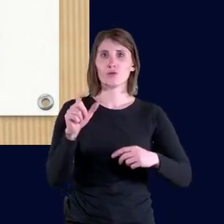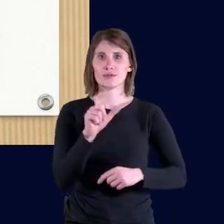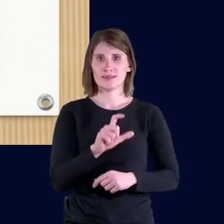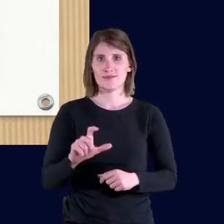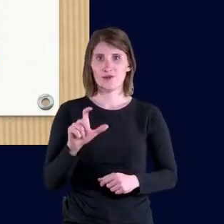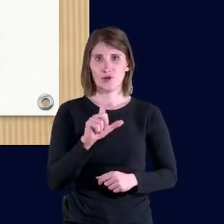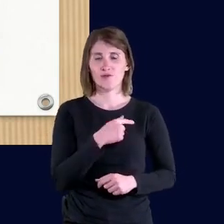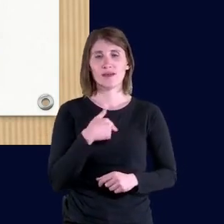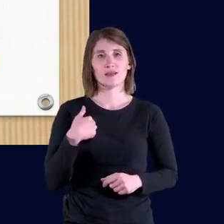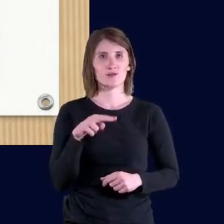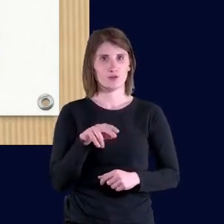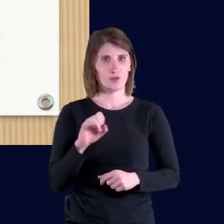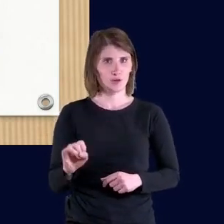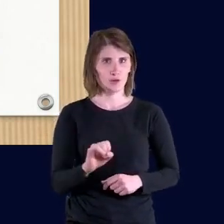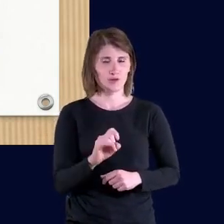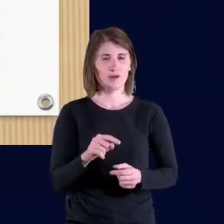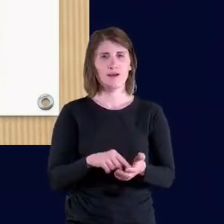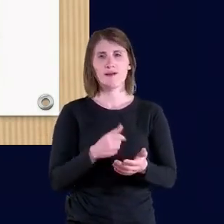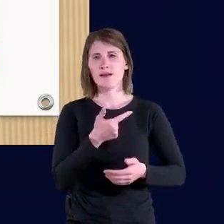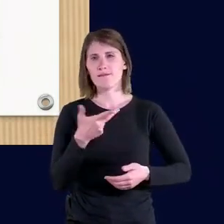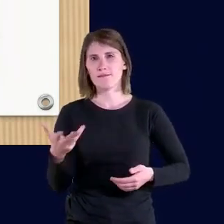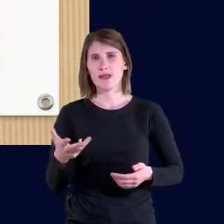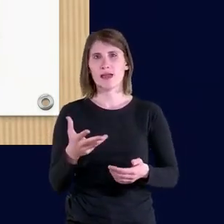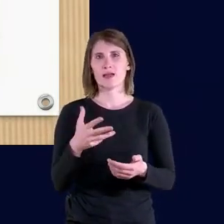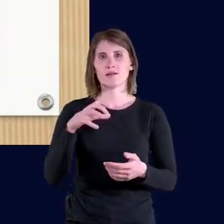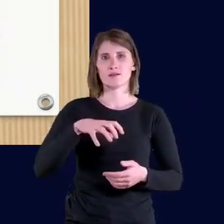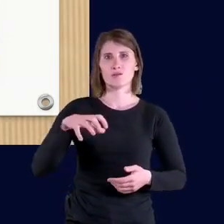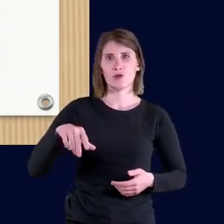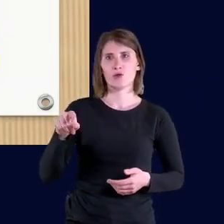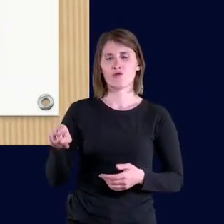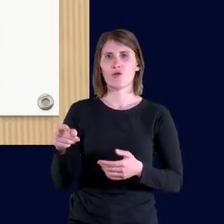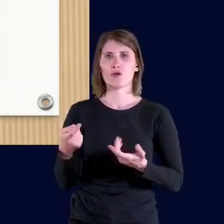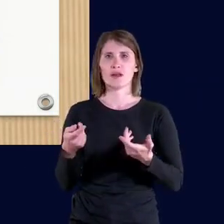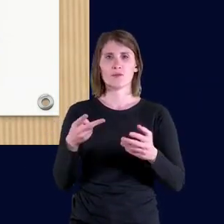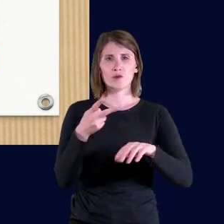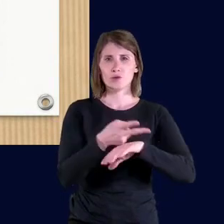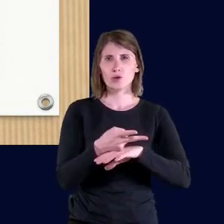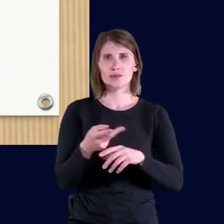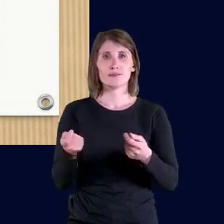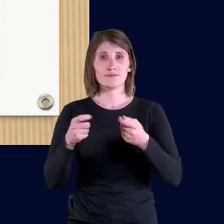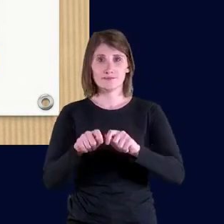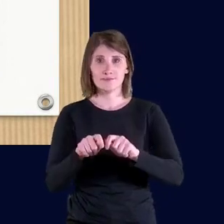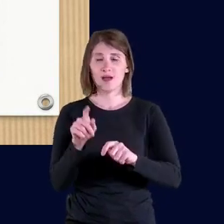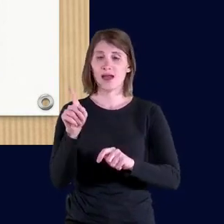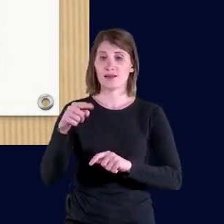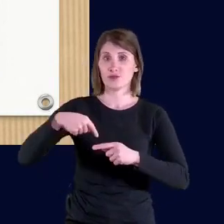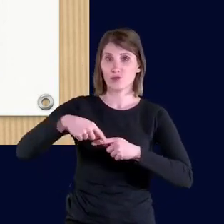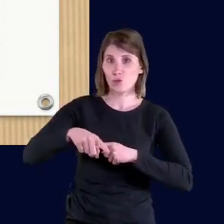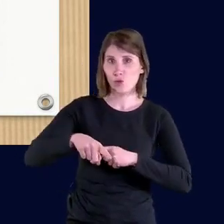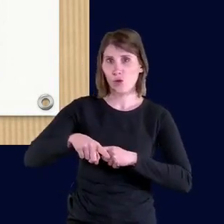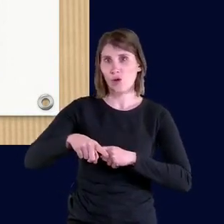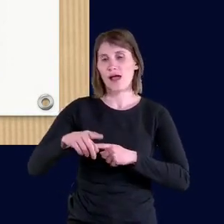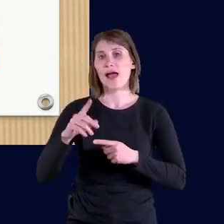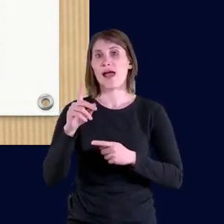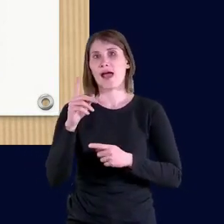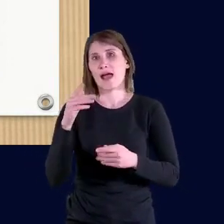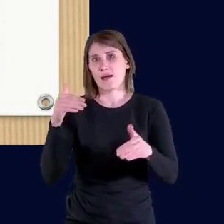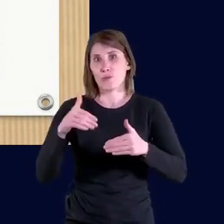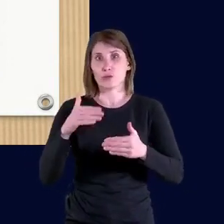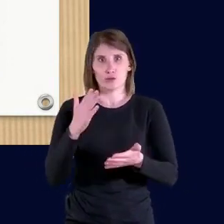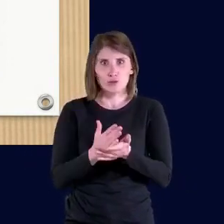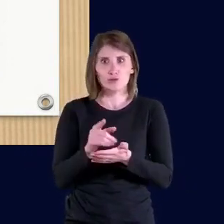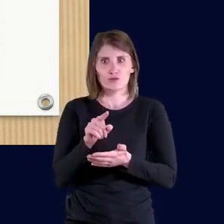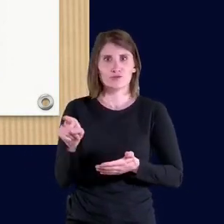Uniwersytetu wiele zbiorów które są w zamkniętym dostępie już niedługo albo już będzie